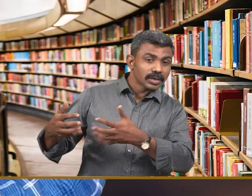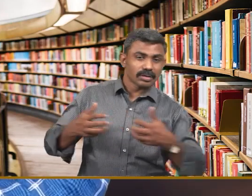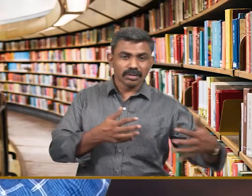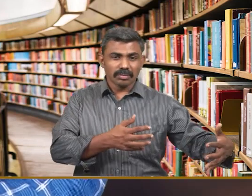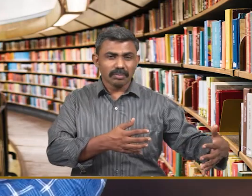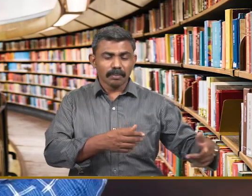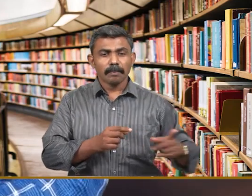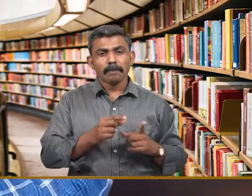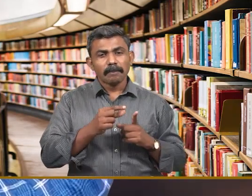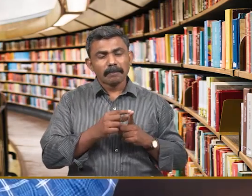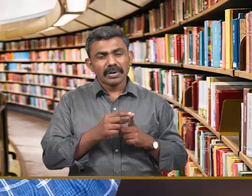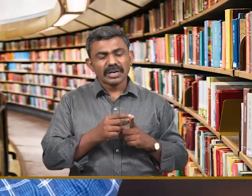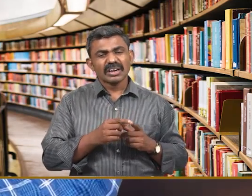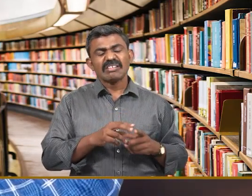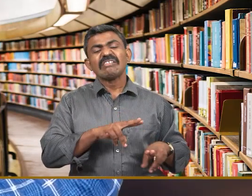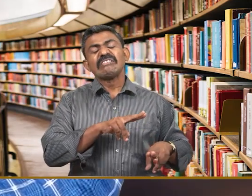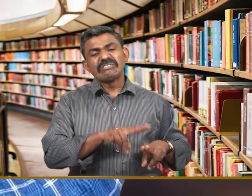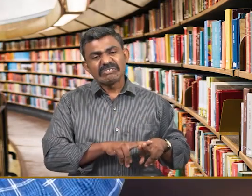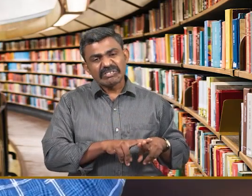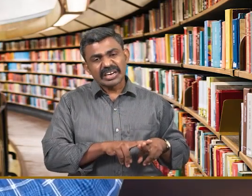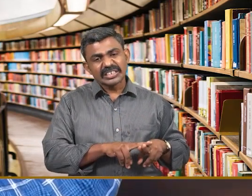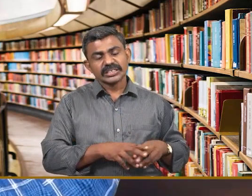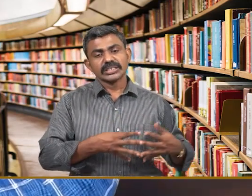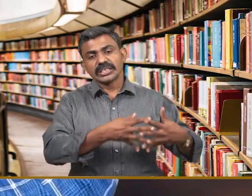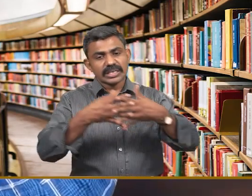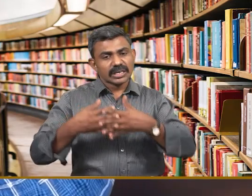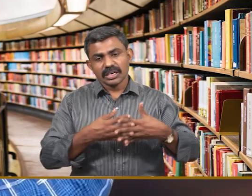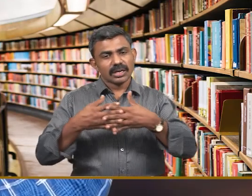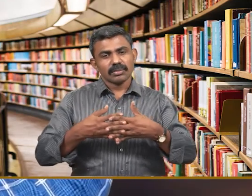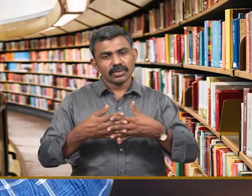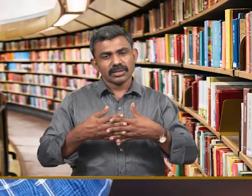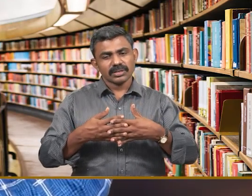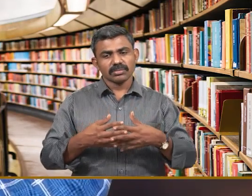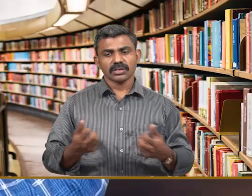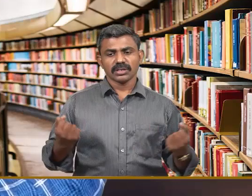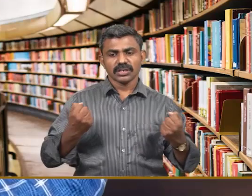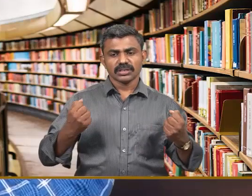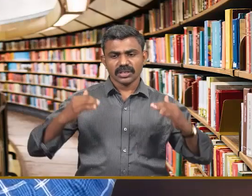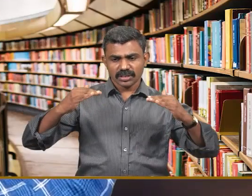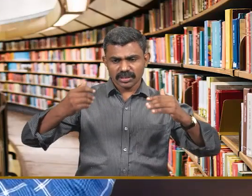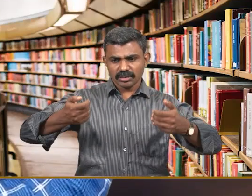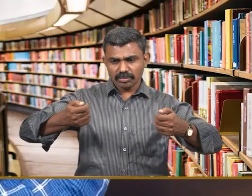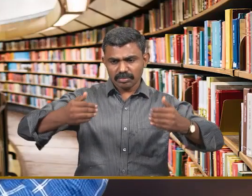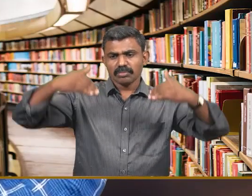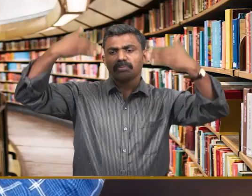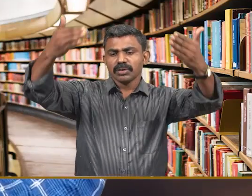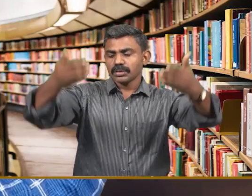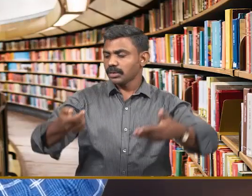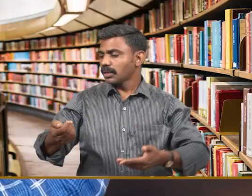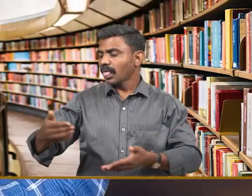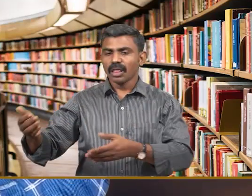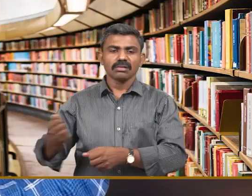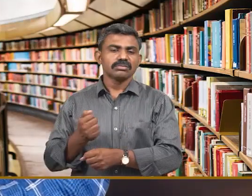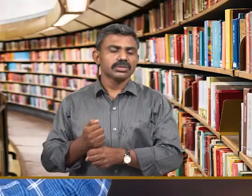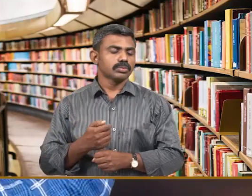இருக்கட்டும், பிரான்ஸாக இருக்கட்டும், அமெரிக்கா போலது, இந்த இவங்கெல்லாம் பார்த்திங்கன்னா அவங்களுடைய சத்துக்கு மீறிய தொகையை வந்து ஜெர்மனிகிட்ட கேட்டாங்க. ஆனால்